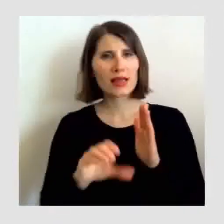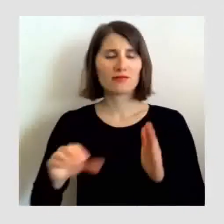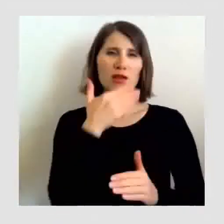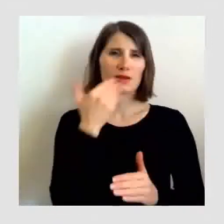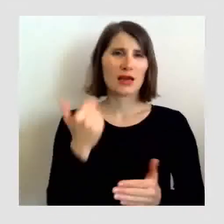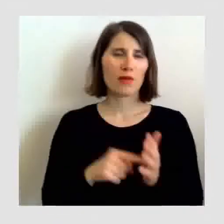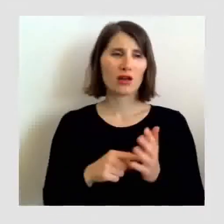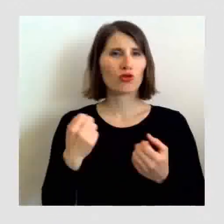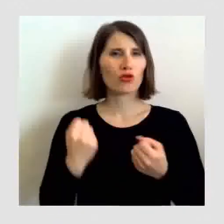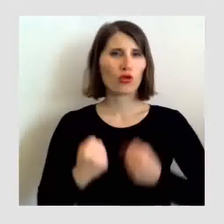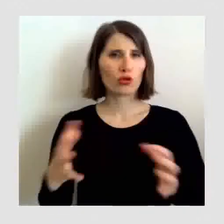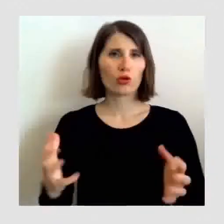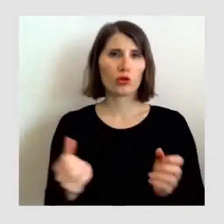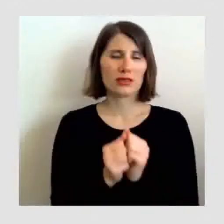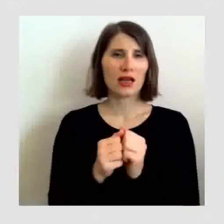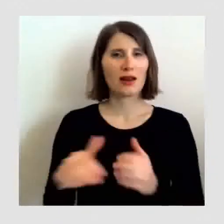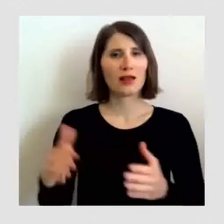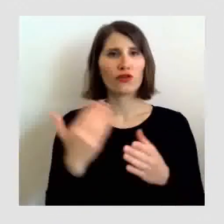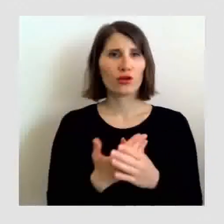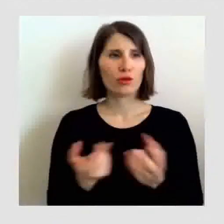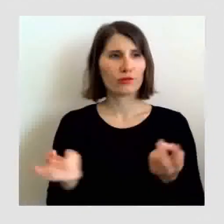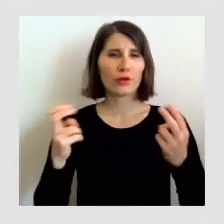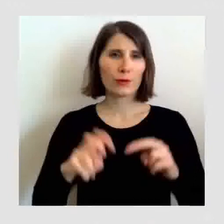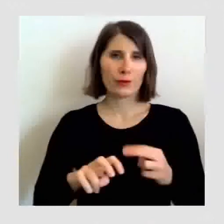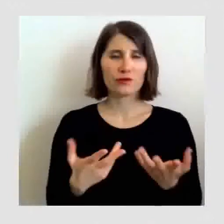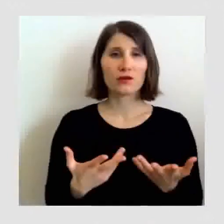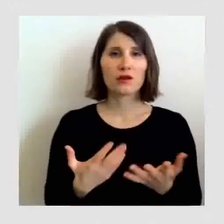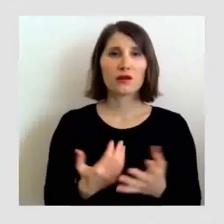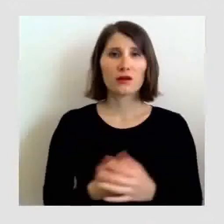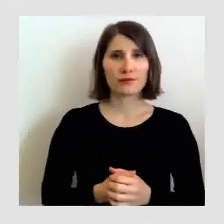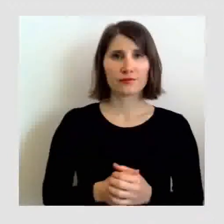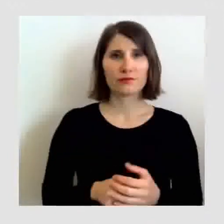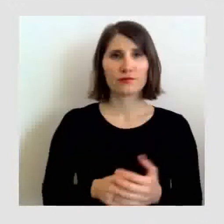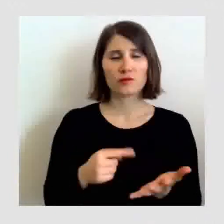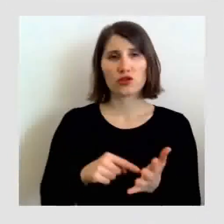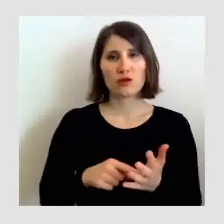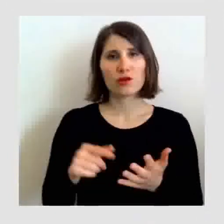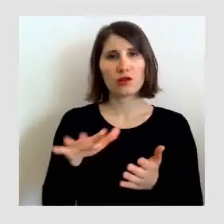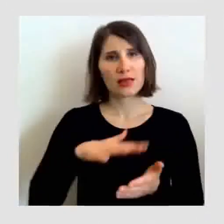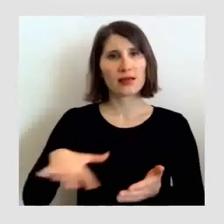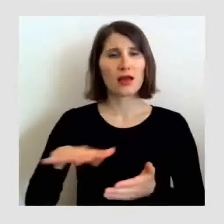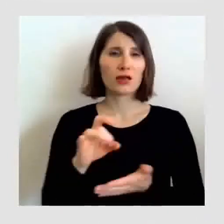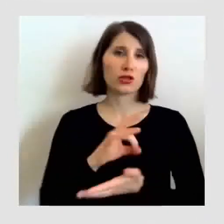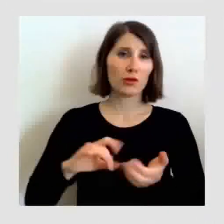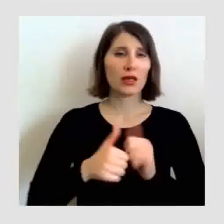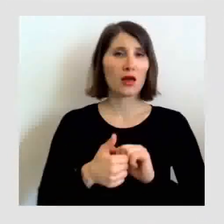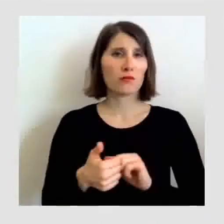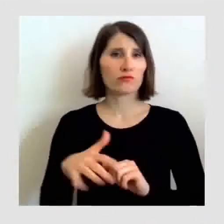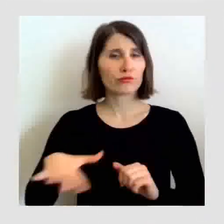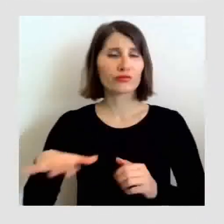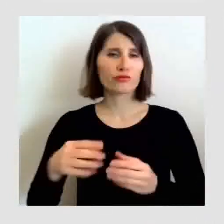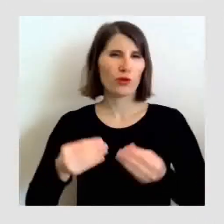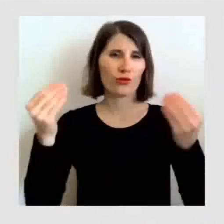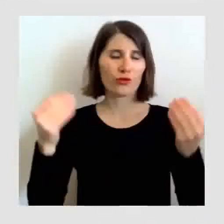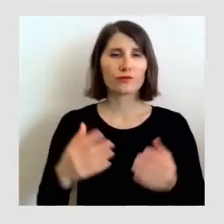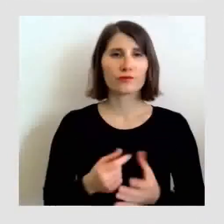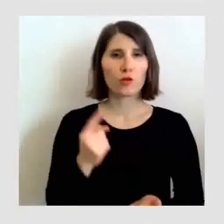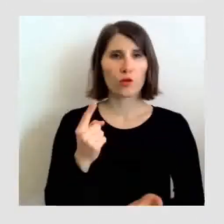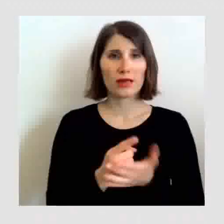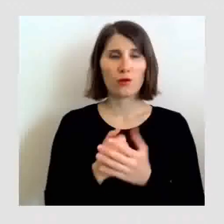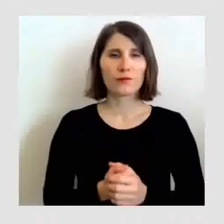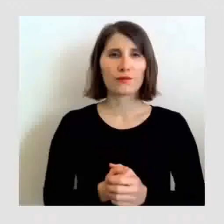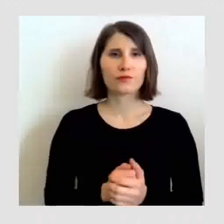myśleć o innych sprawach, które są konieczne dla strategii rozwoju danej gminy czy danej jednostki. 2/3 gmin w Polsce